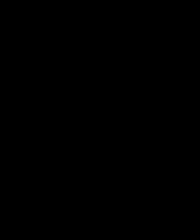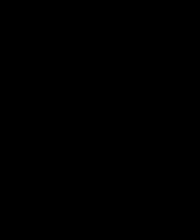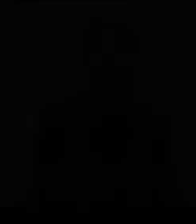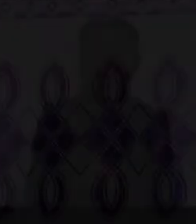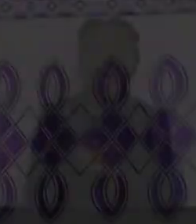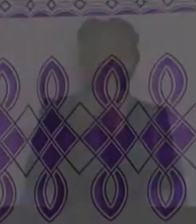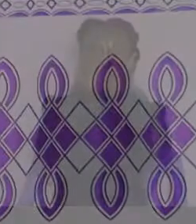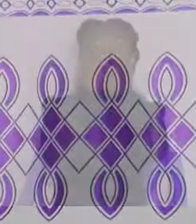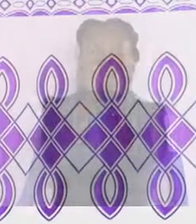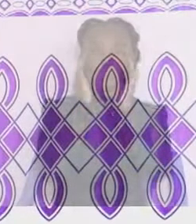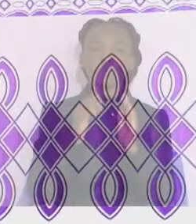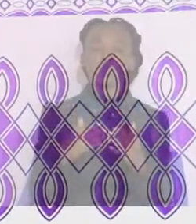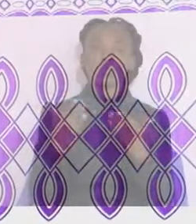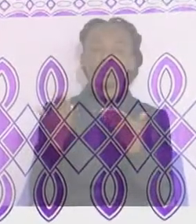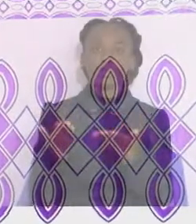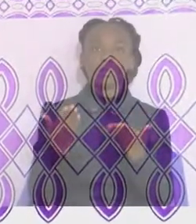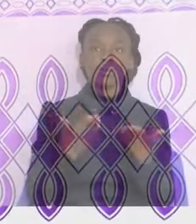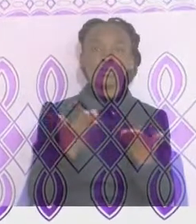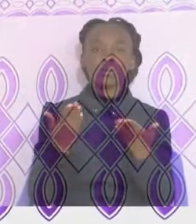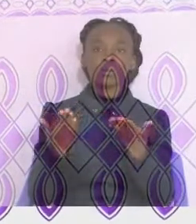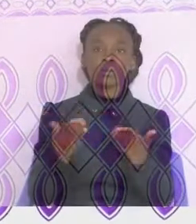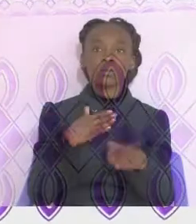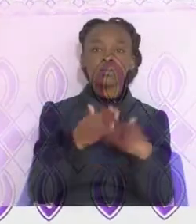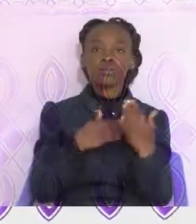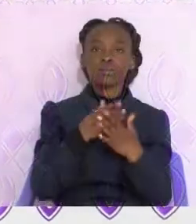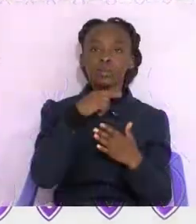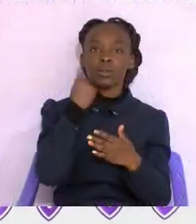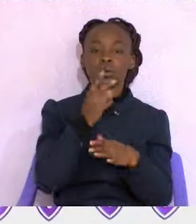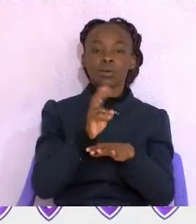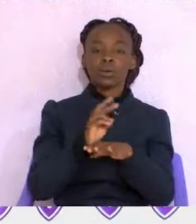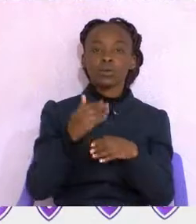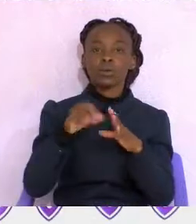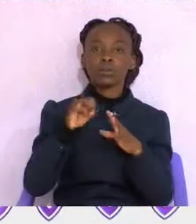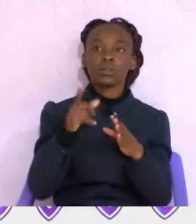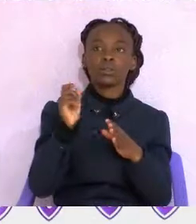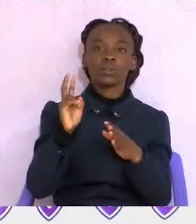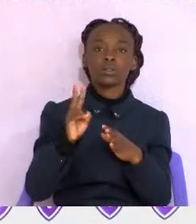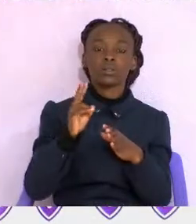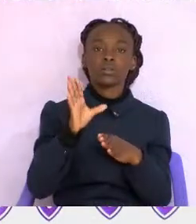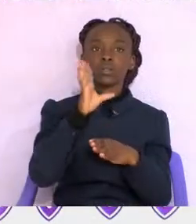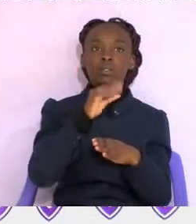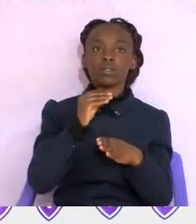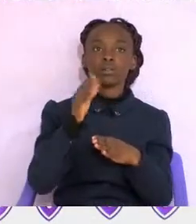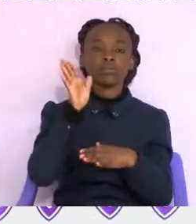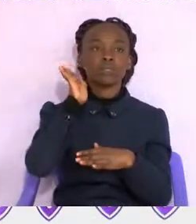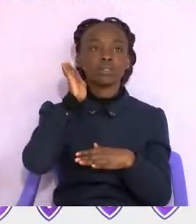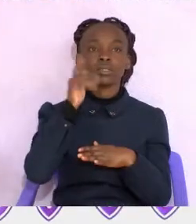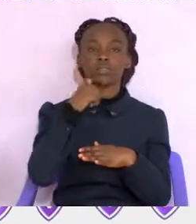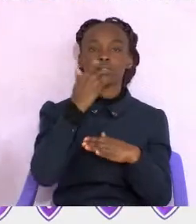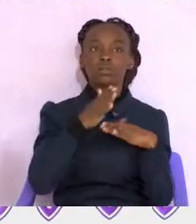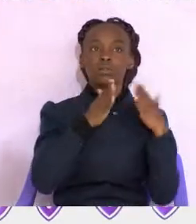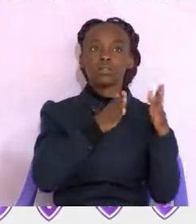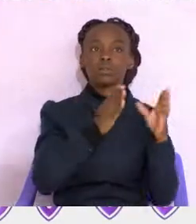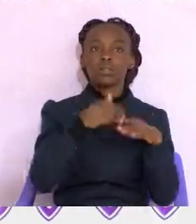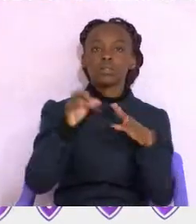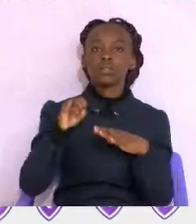Ningependa pia nikaweze kukaribisha watazamaji wale mnatutazama kwa runinga ya JTV pamoja na wasikilizaji wale mnaendelea kutufuatilia kwa